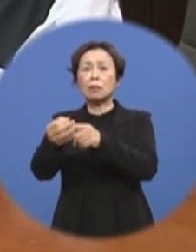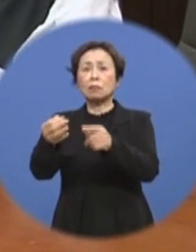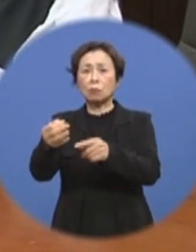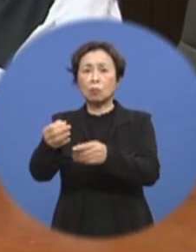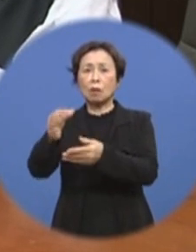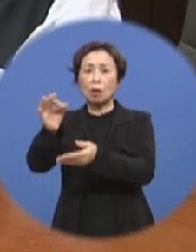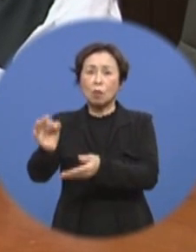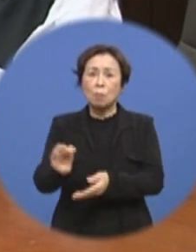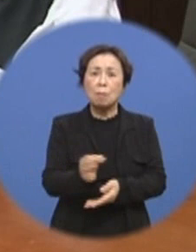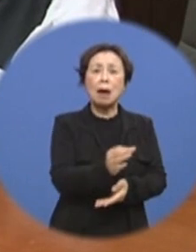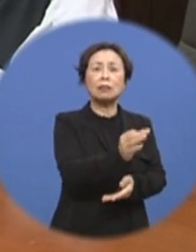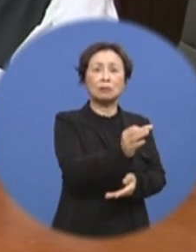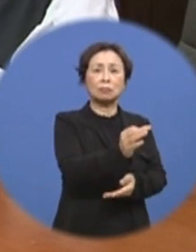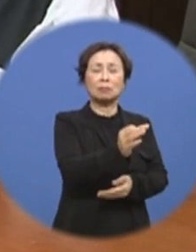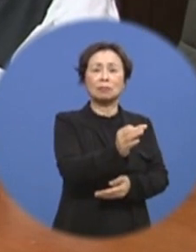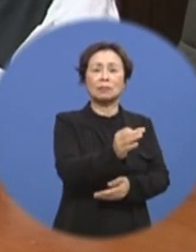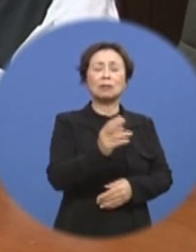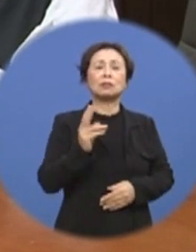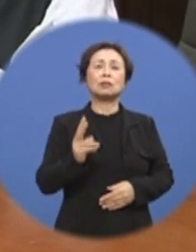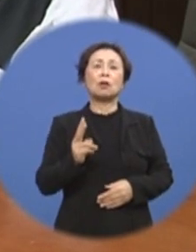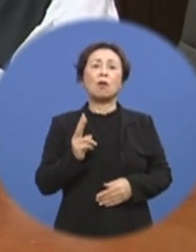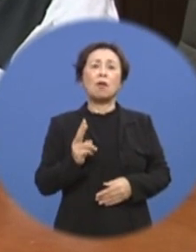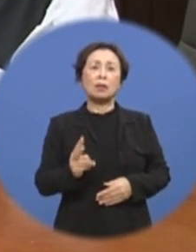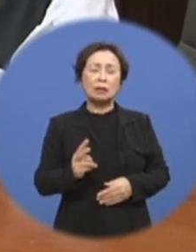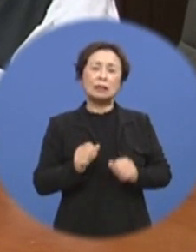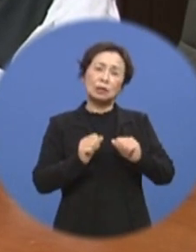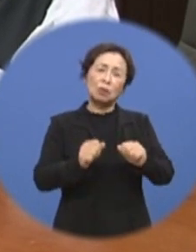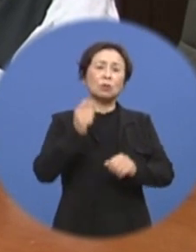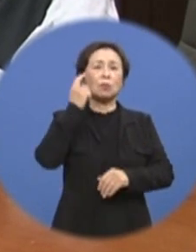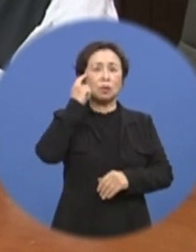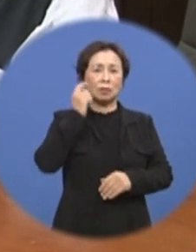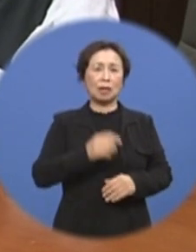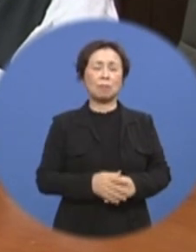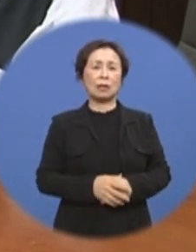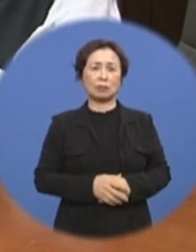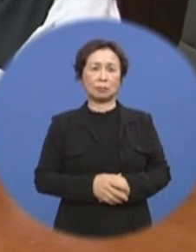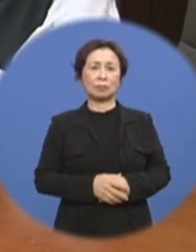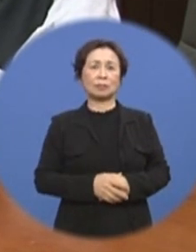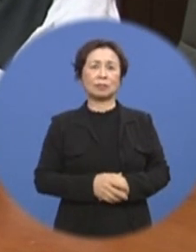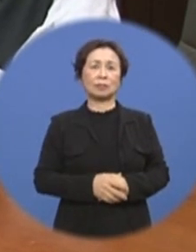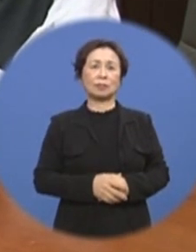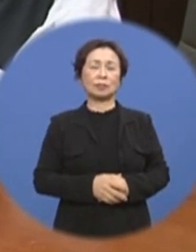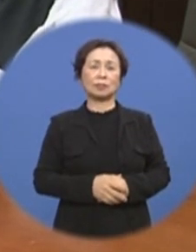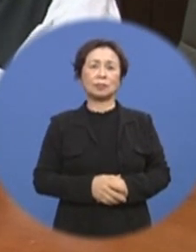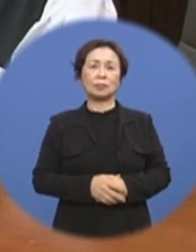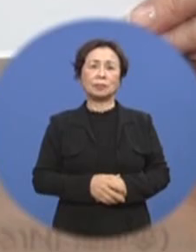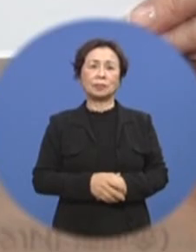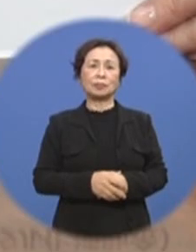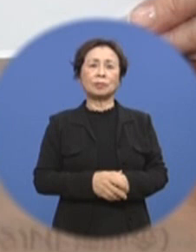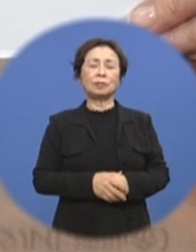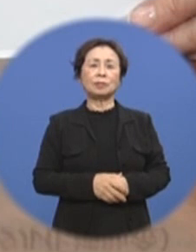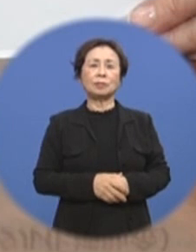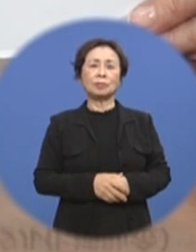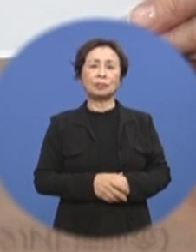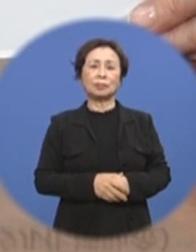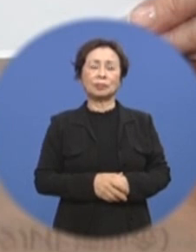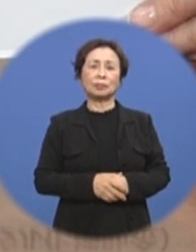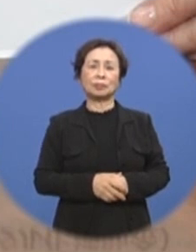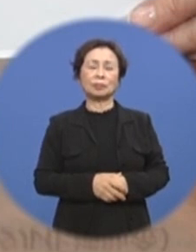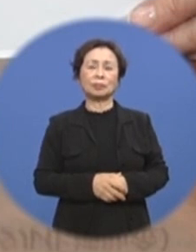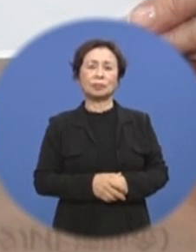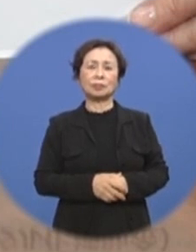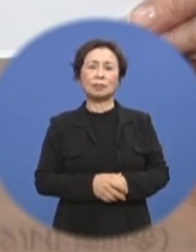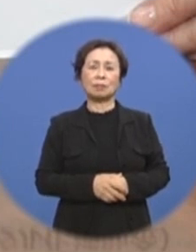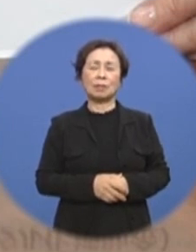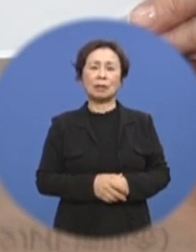にむしろ回してあげてくださいというふうにはしようというふうに思っていますそれからあの新しくであの